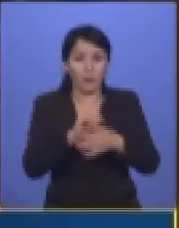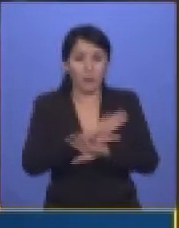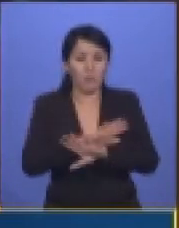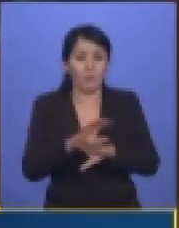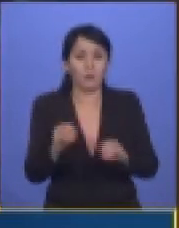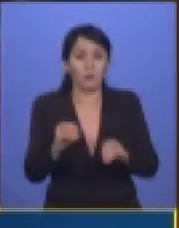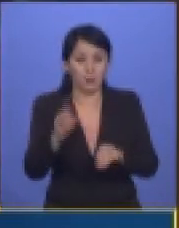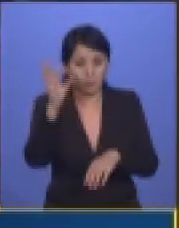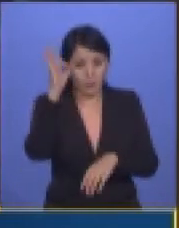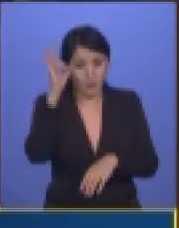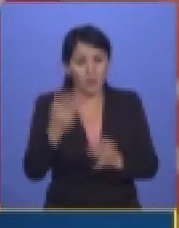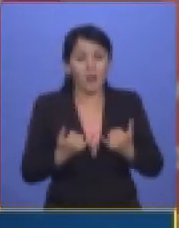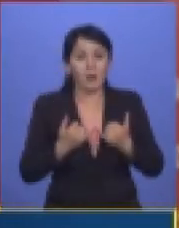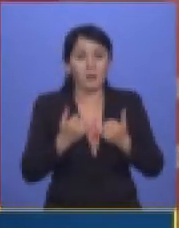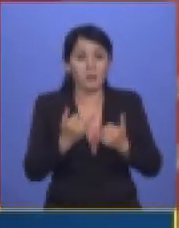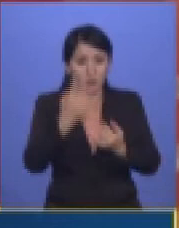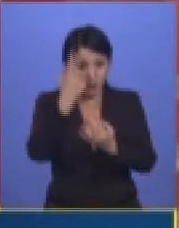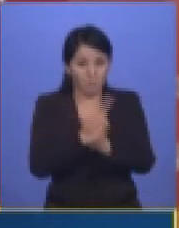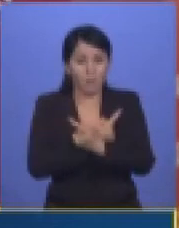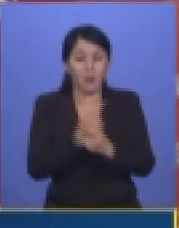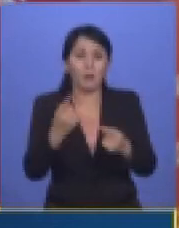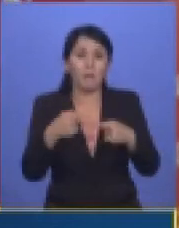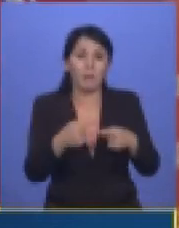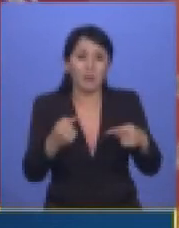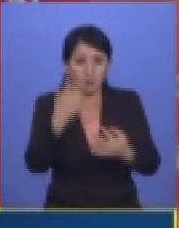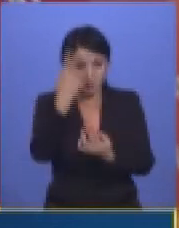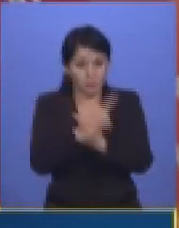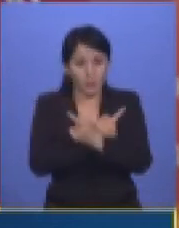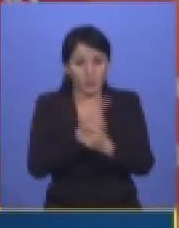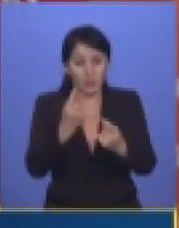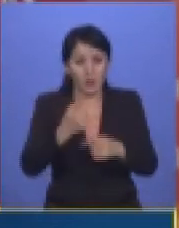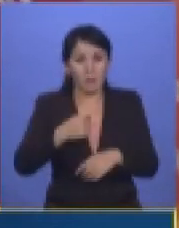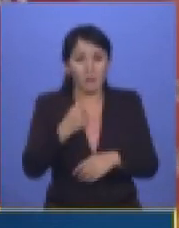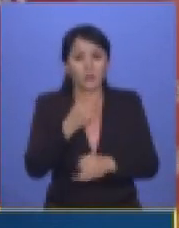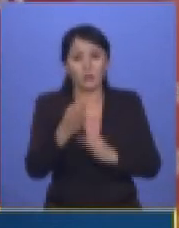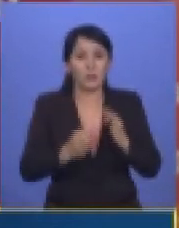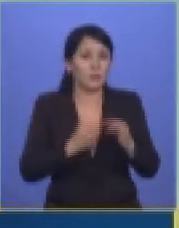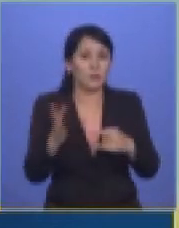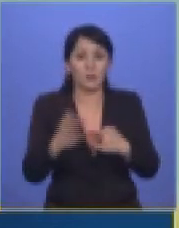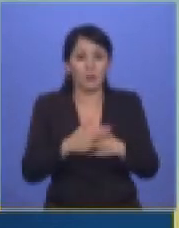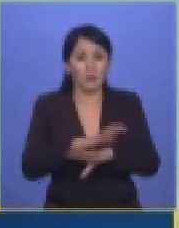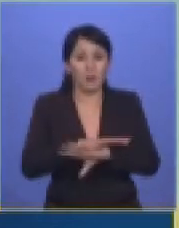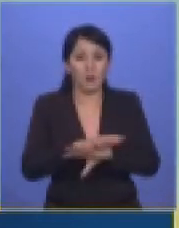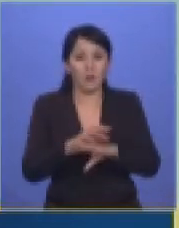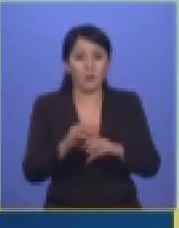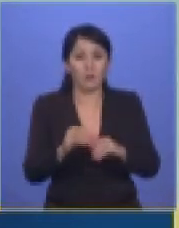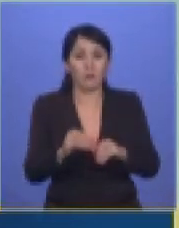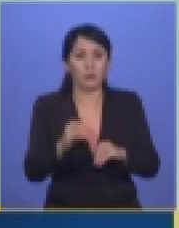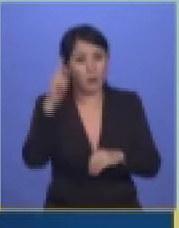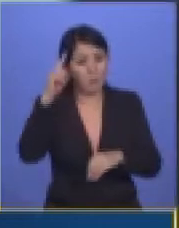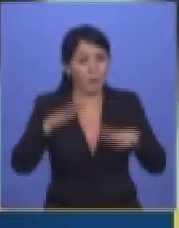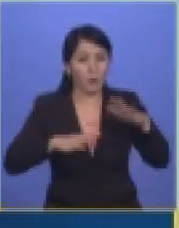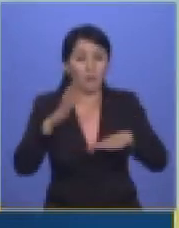туралы ескертеді. Сіздің жеке деректеріңізді және басқа да ақпаратты айтатын болса да әңгімелеспеңіздер. Егер көңіліңізде күмән